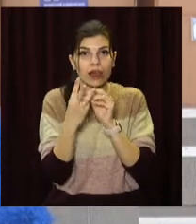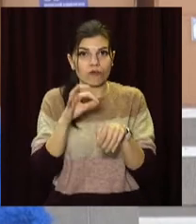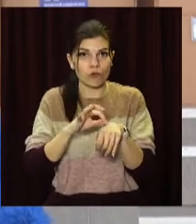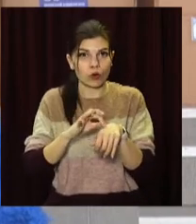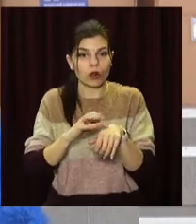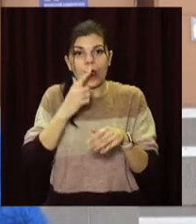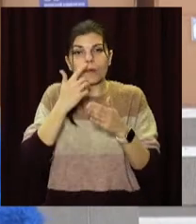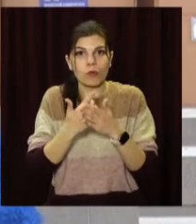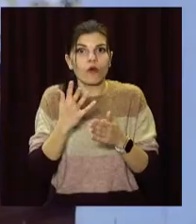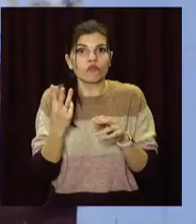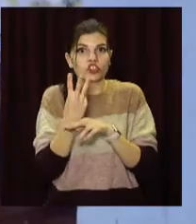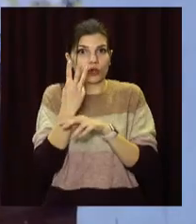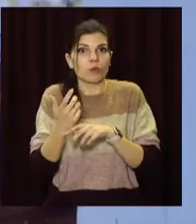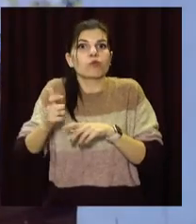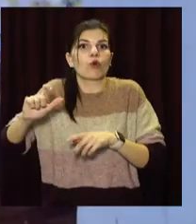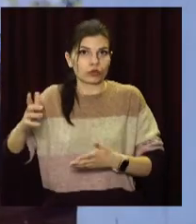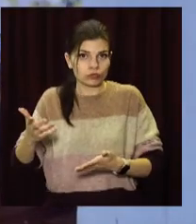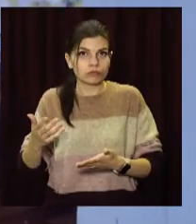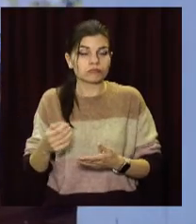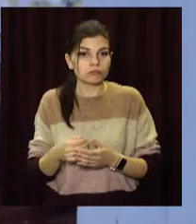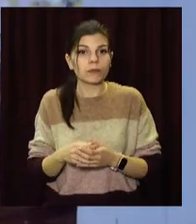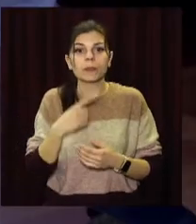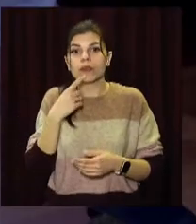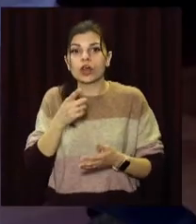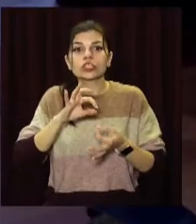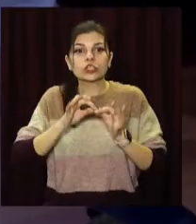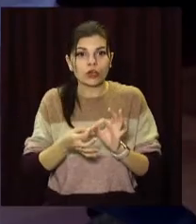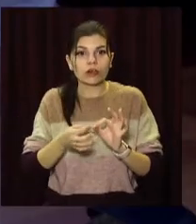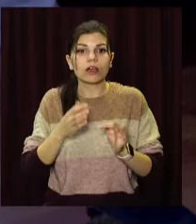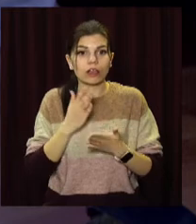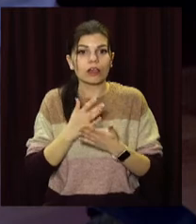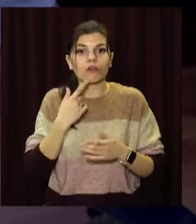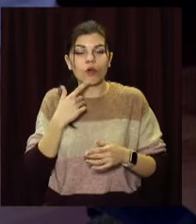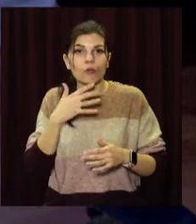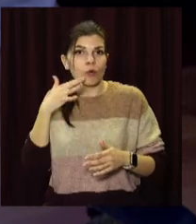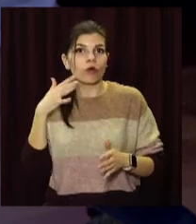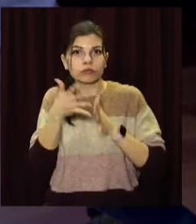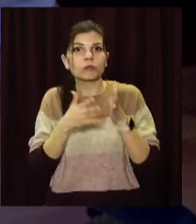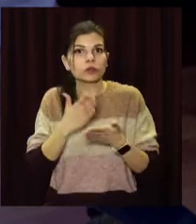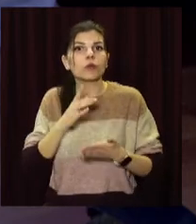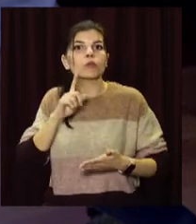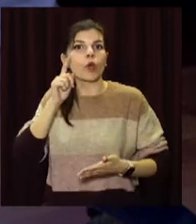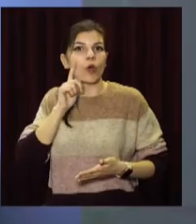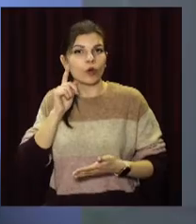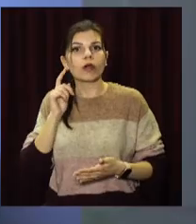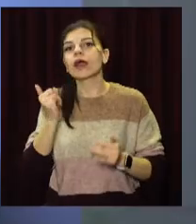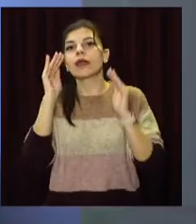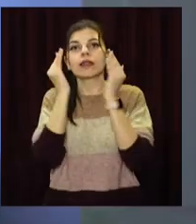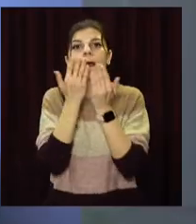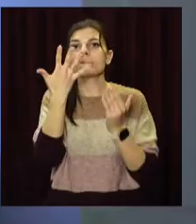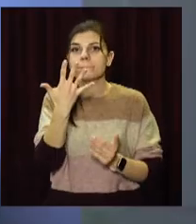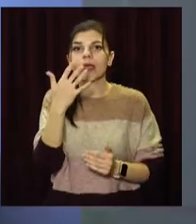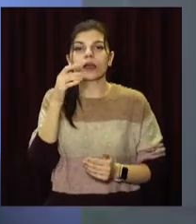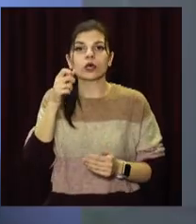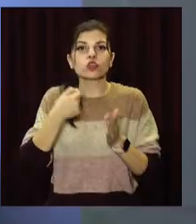хворих, майже в 3 рази більше. Окрім того, кажуть фахівці, у складному стані до них потрапляє все більше молодих людей. Зараз у реанімації 5